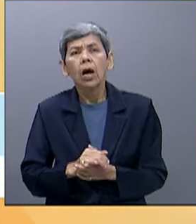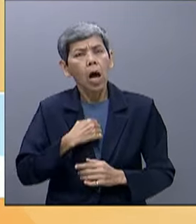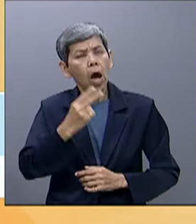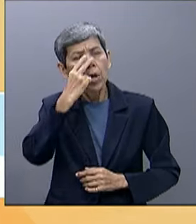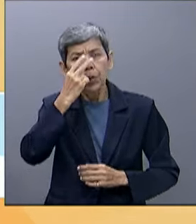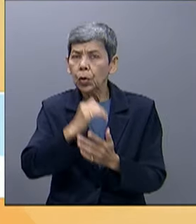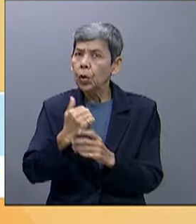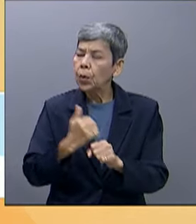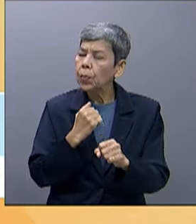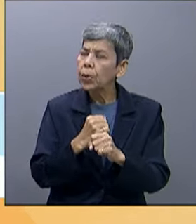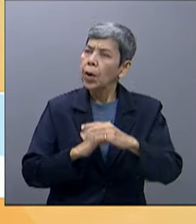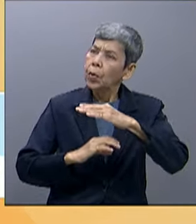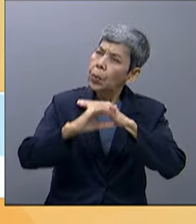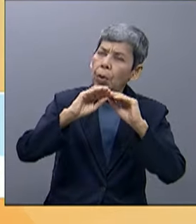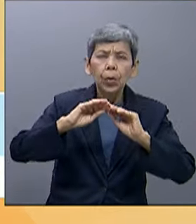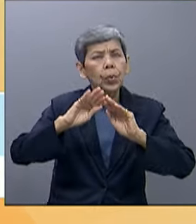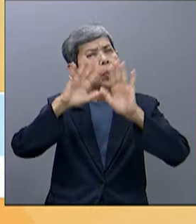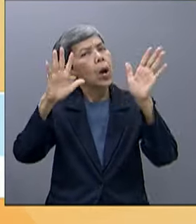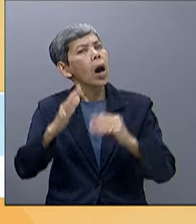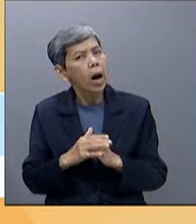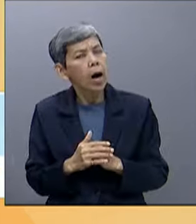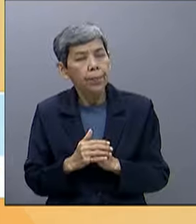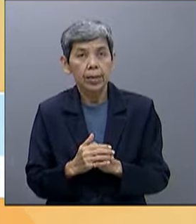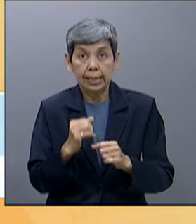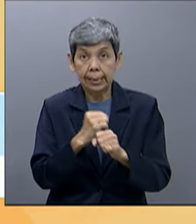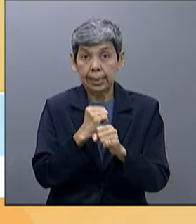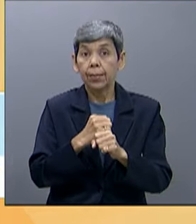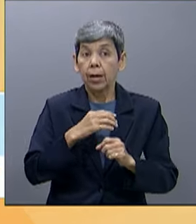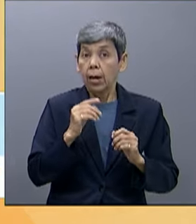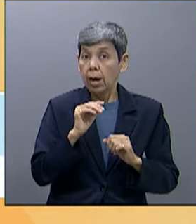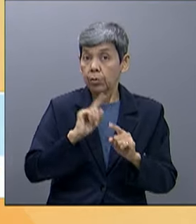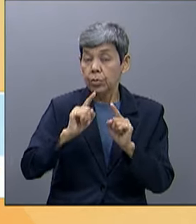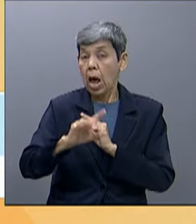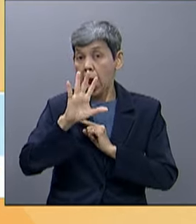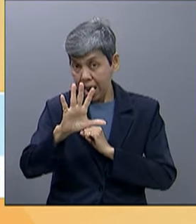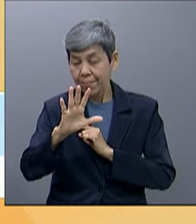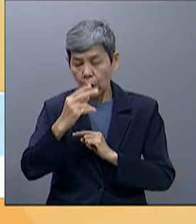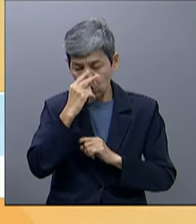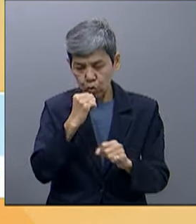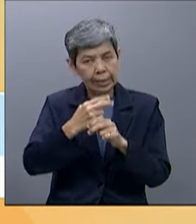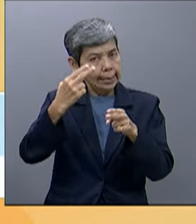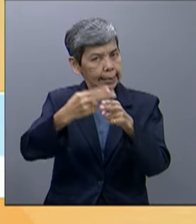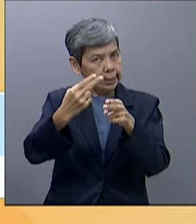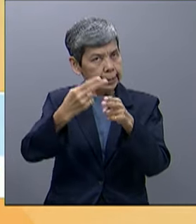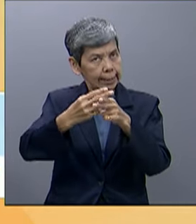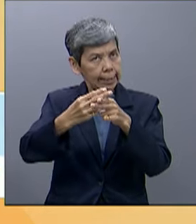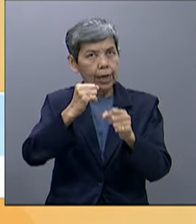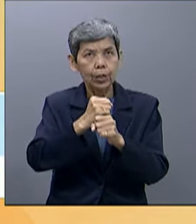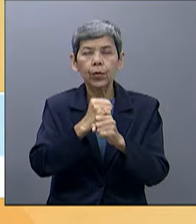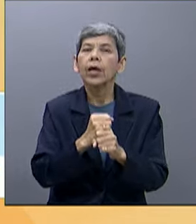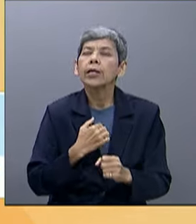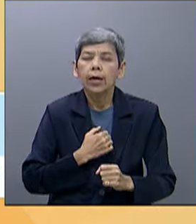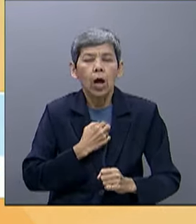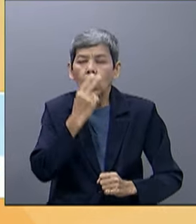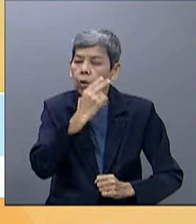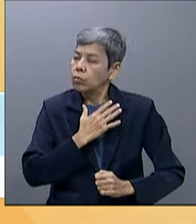แสงสินแห่งศรัทธาเนี่ยรายละเอียดของงานนี้เป็นยังไงบ้างครับ งานวิจิตร5ภาคแอดอุบลราชธานีนะคะภายใต้ชื่อว่าแสงสินแห่งศรัทธาเนี่ยเ